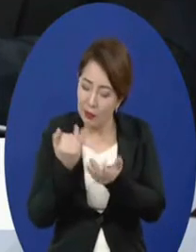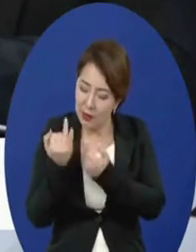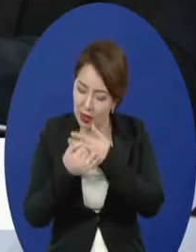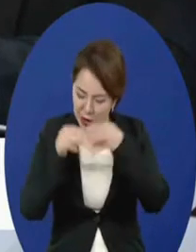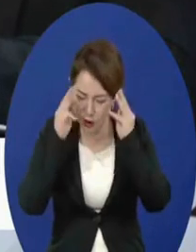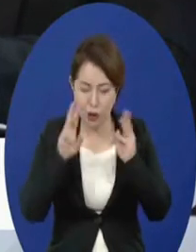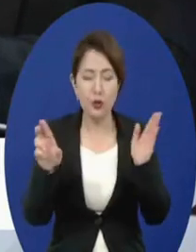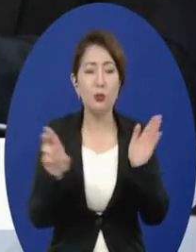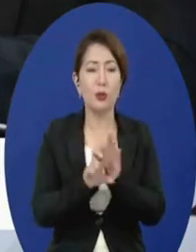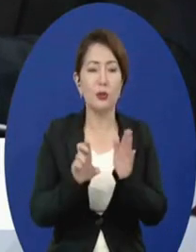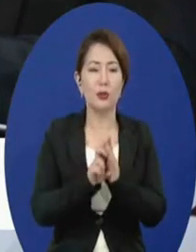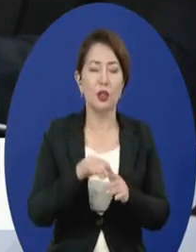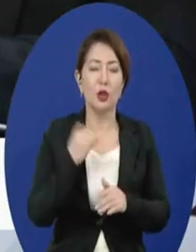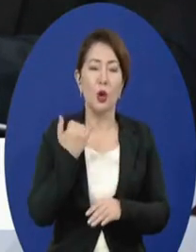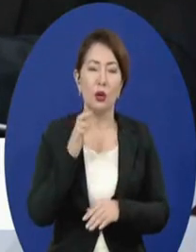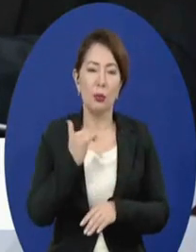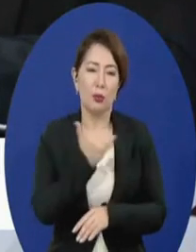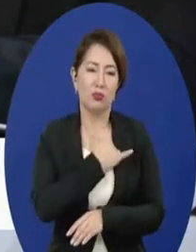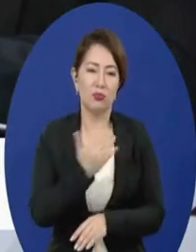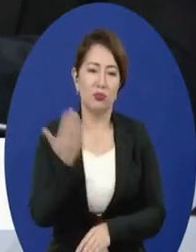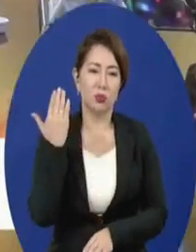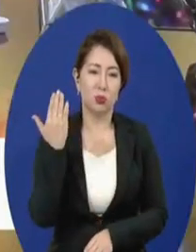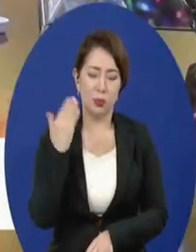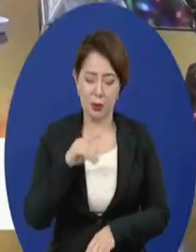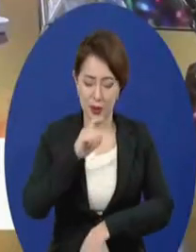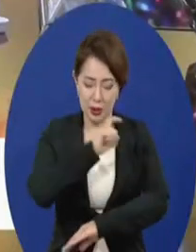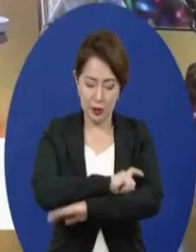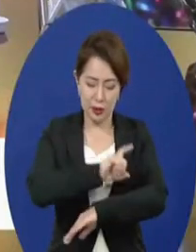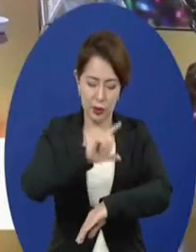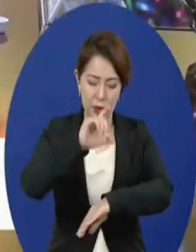гэдгийг нийслэлийн удирдлагууд хэллээ. Хичээл сургуулийн